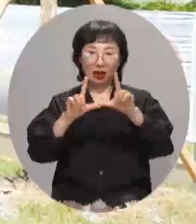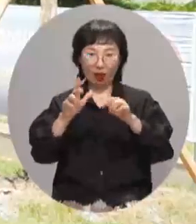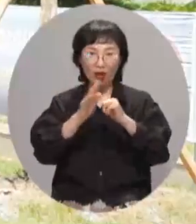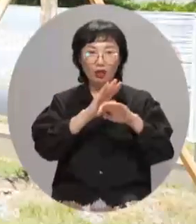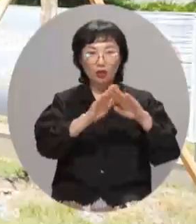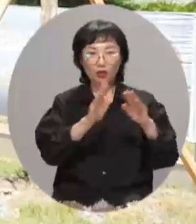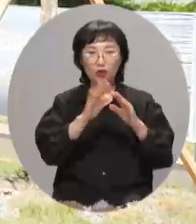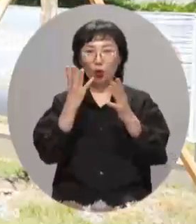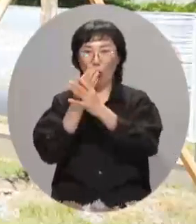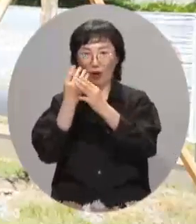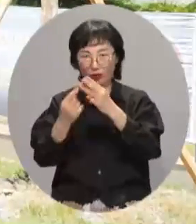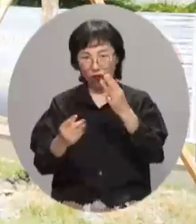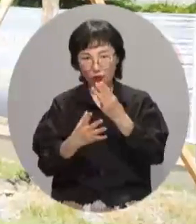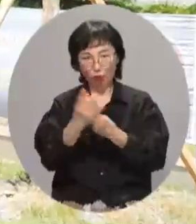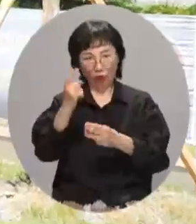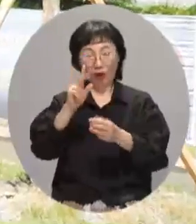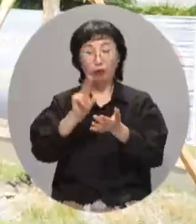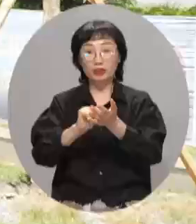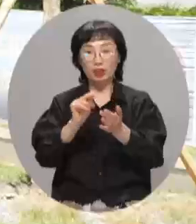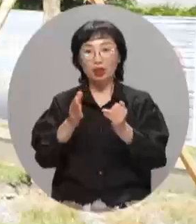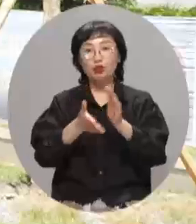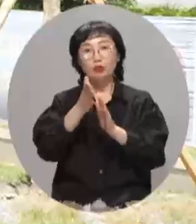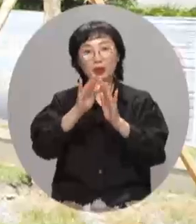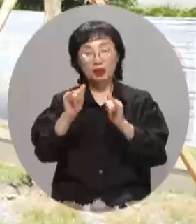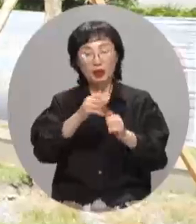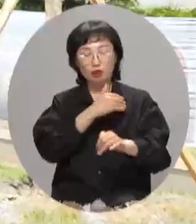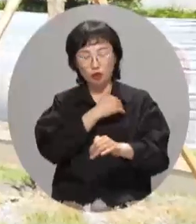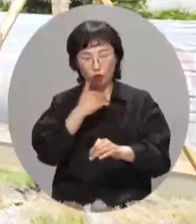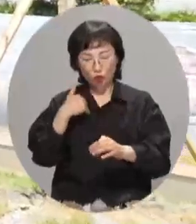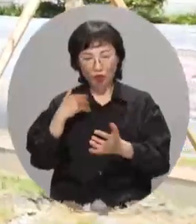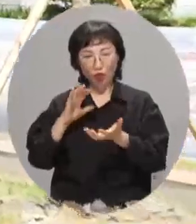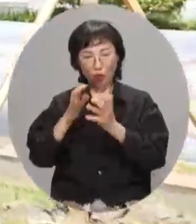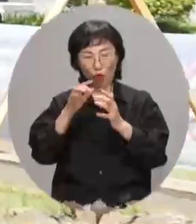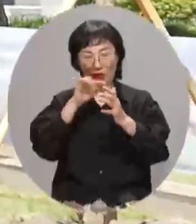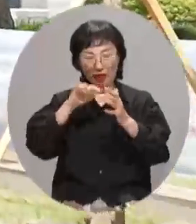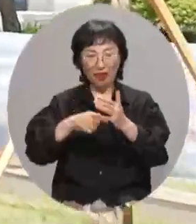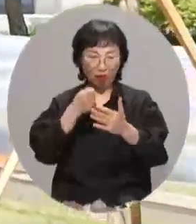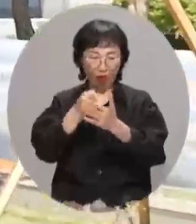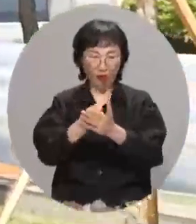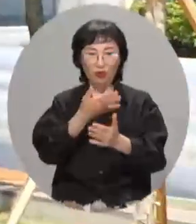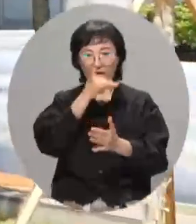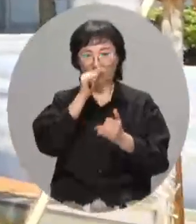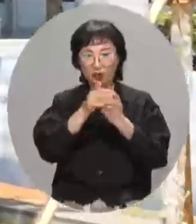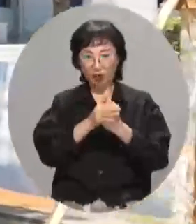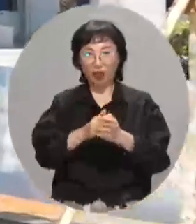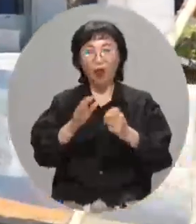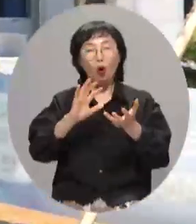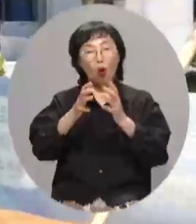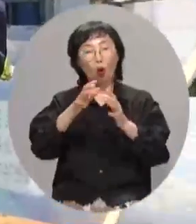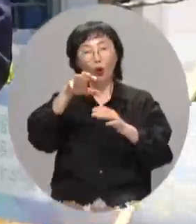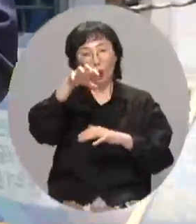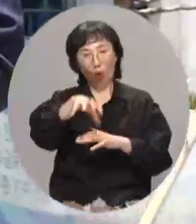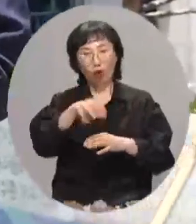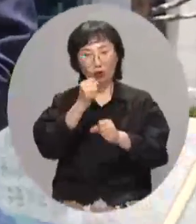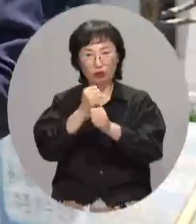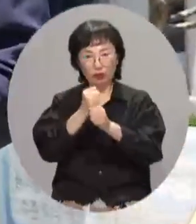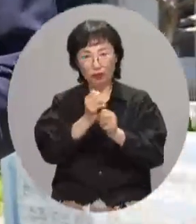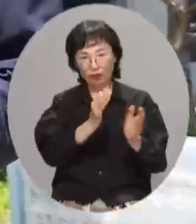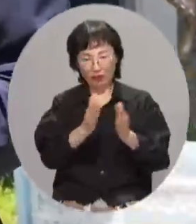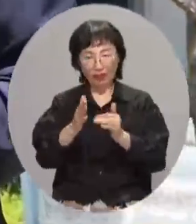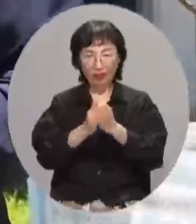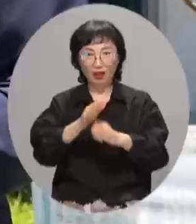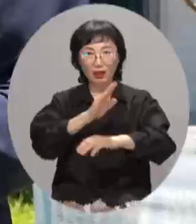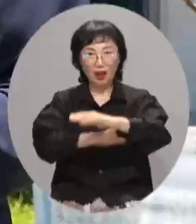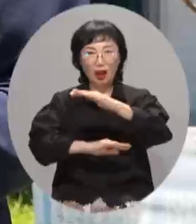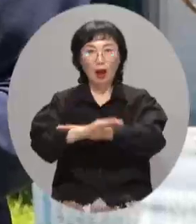전주완주 통합 문제가 주민들의 충분한 논의 속에 결정될 수 있도록 공론장을 마련하는 게 양 지자체뿐